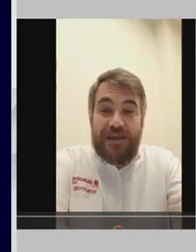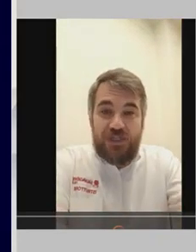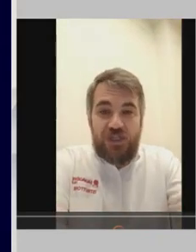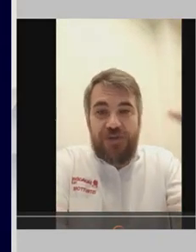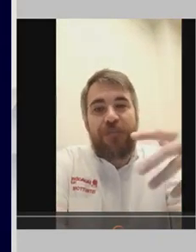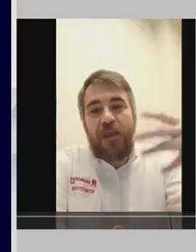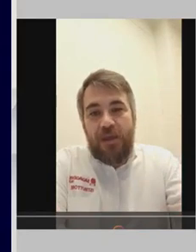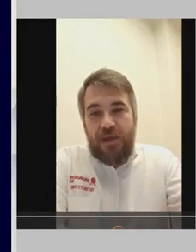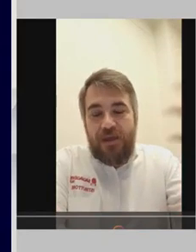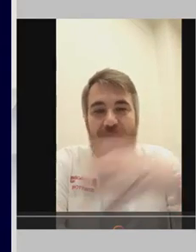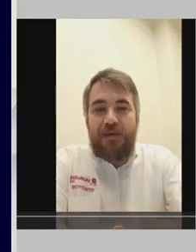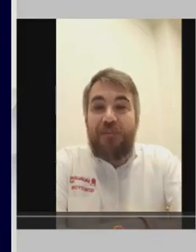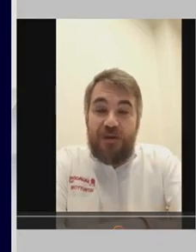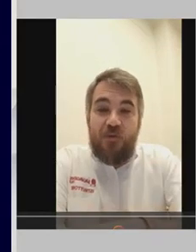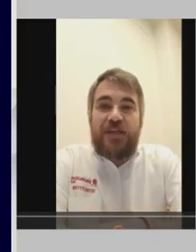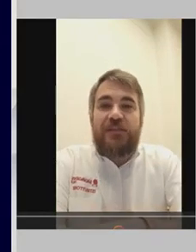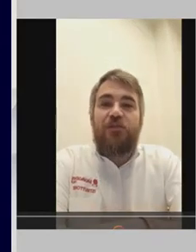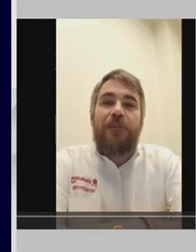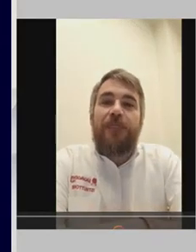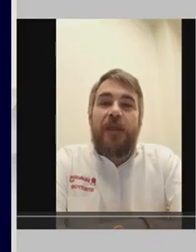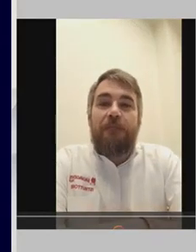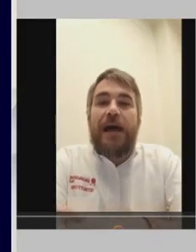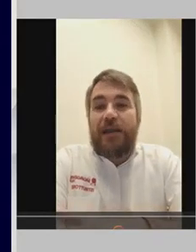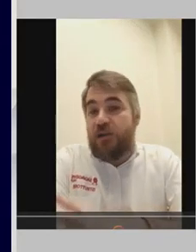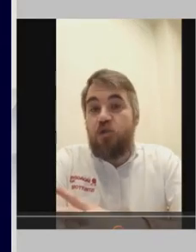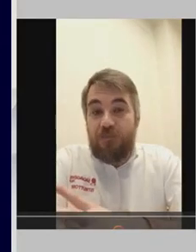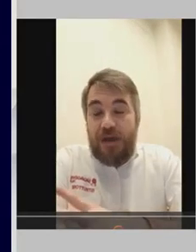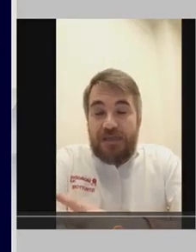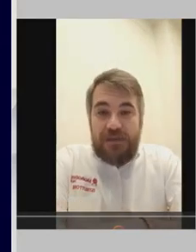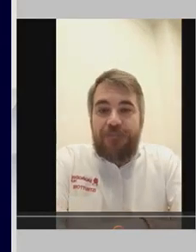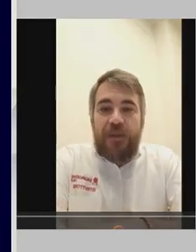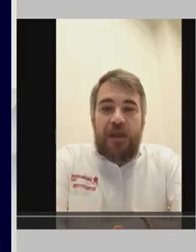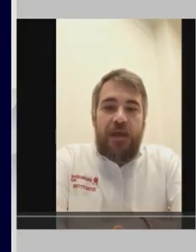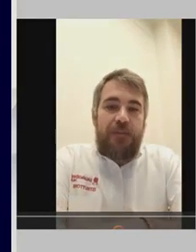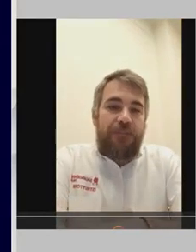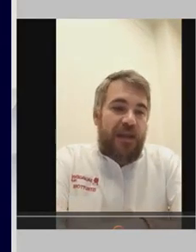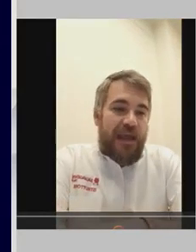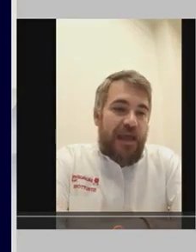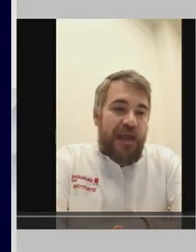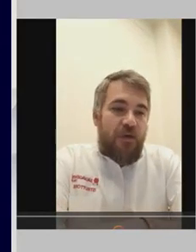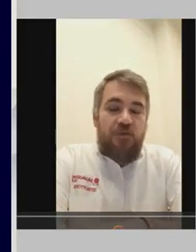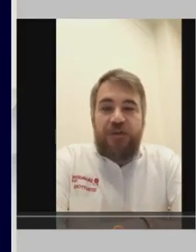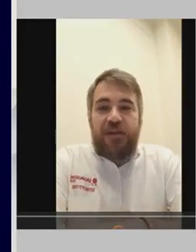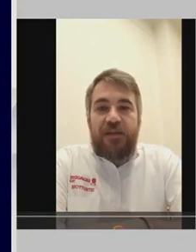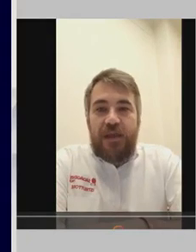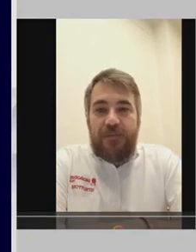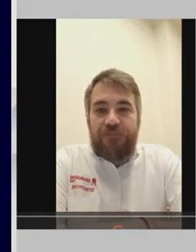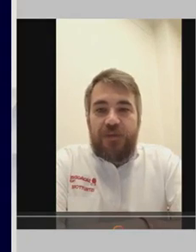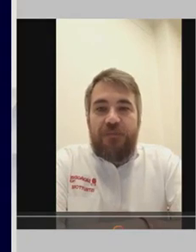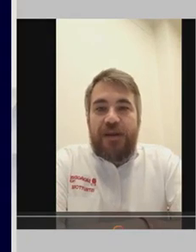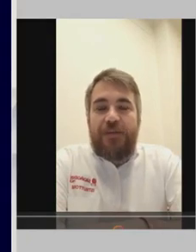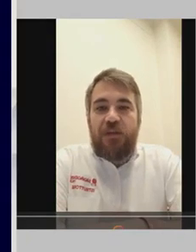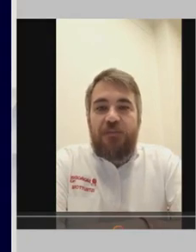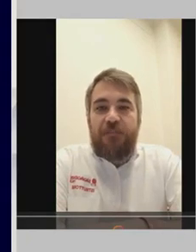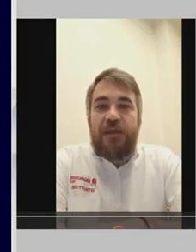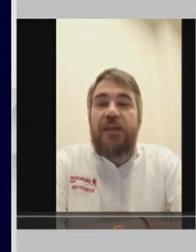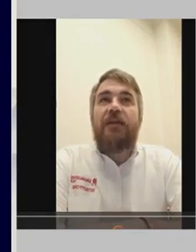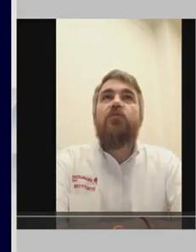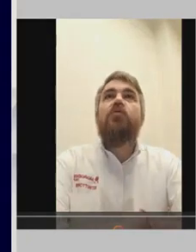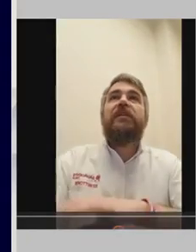qualche legge per questo, ma non basta. Perché ovviamente parliamo